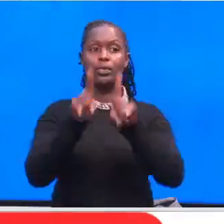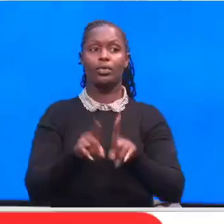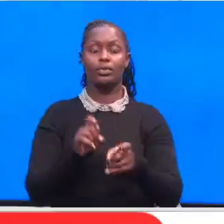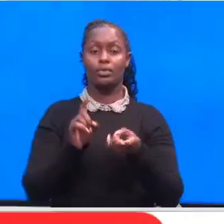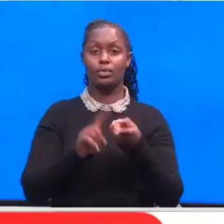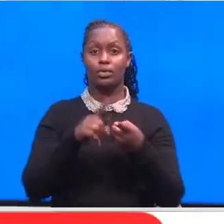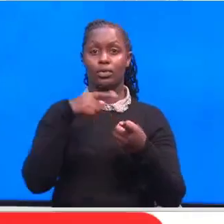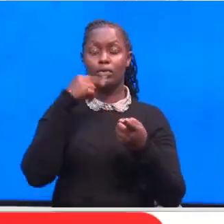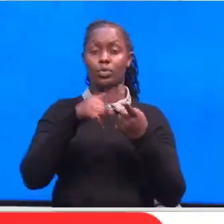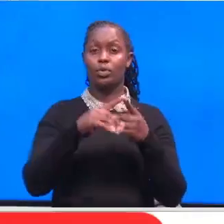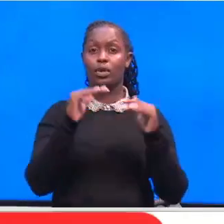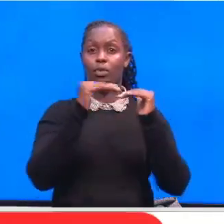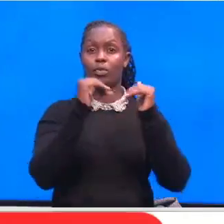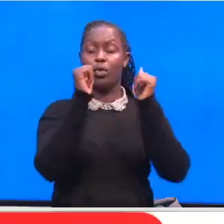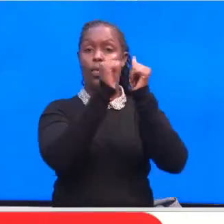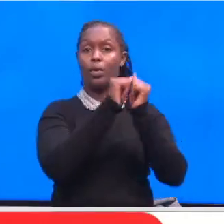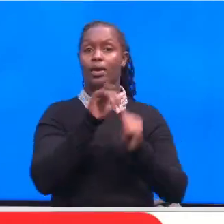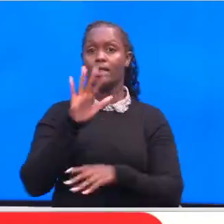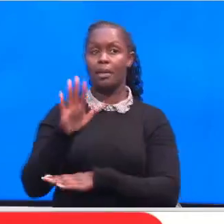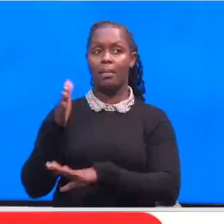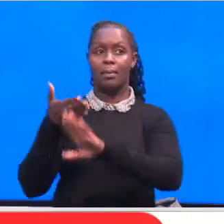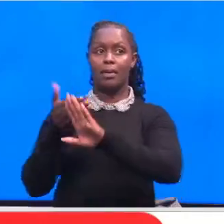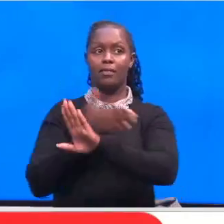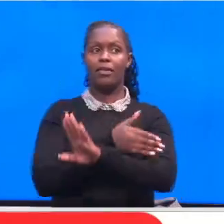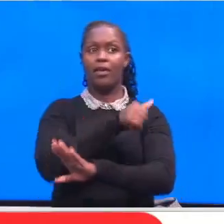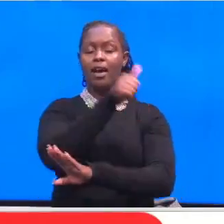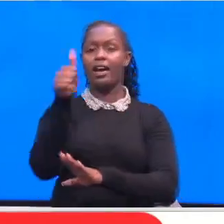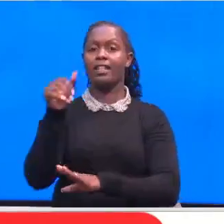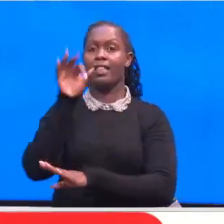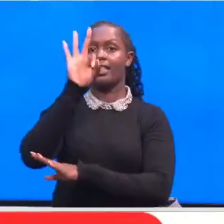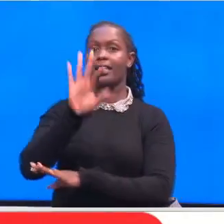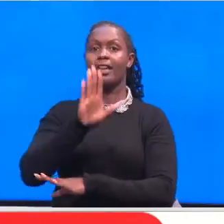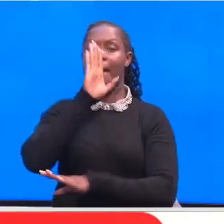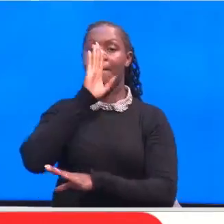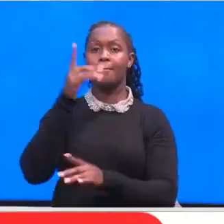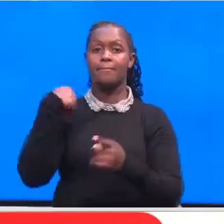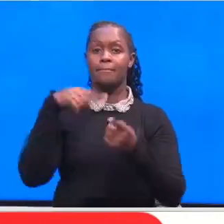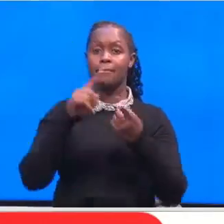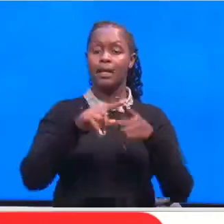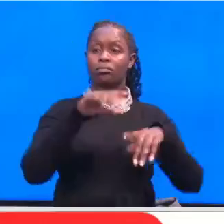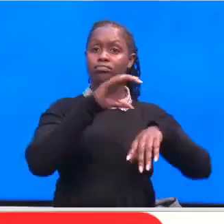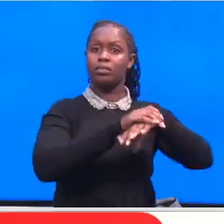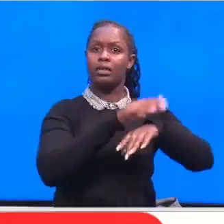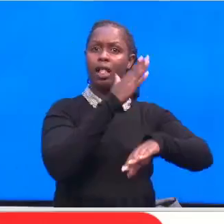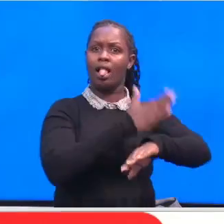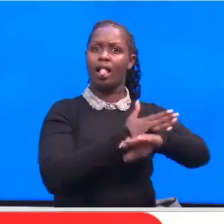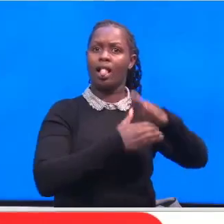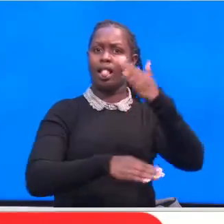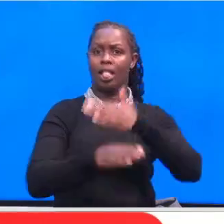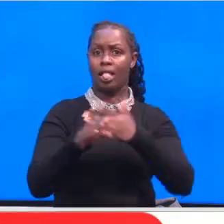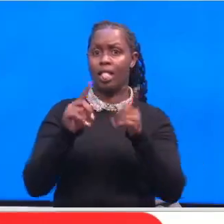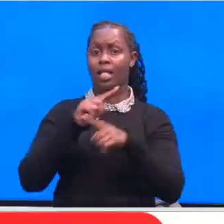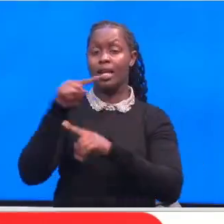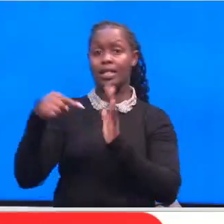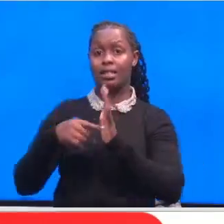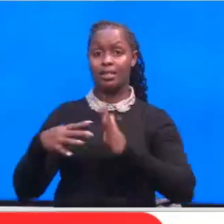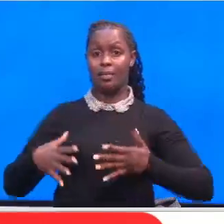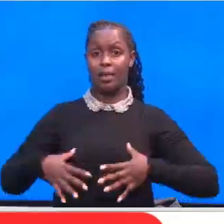umri sawia na yake, kabla ya wengine watatu kutokea na kumkatakata na panga. Washukiwa hao bado